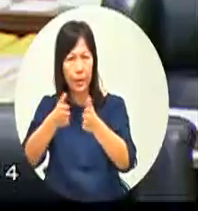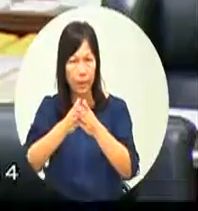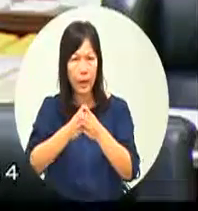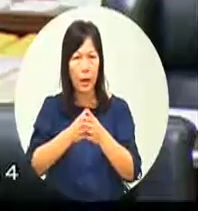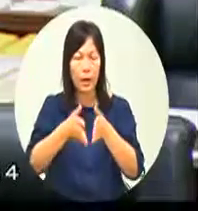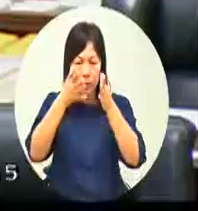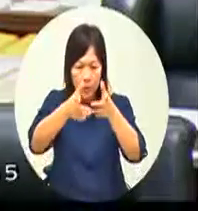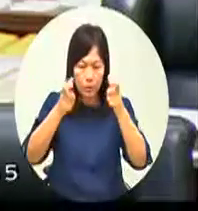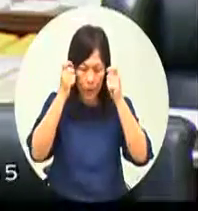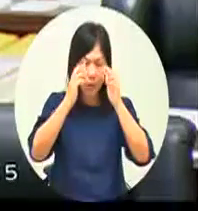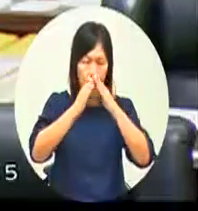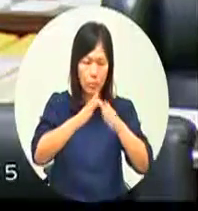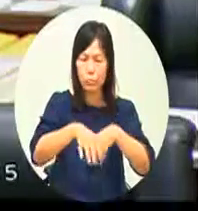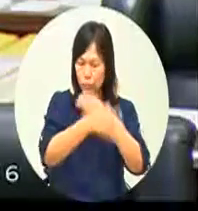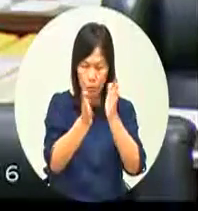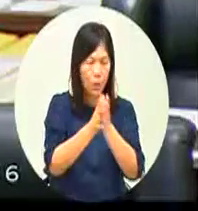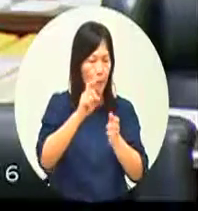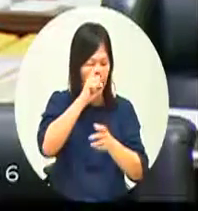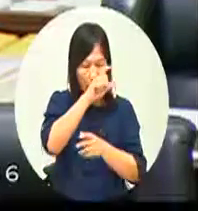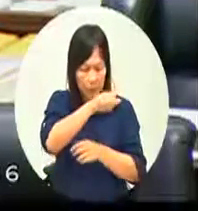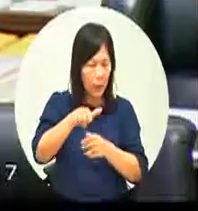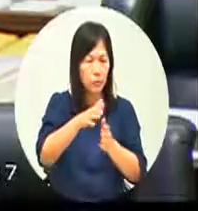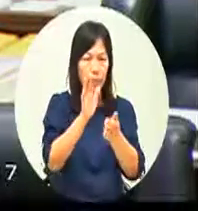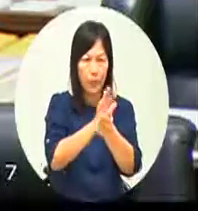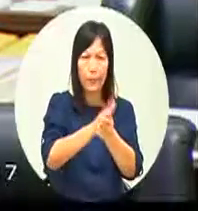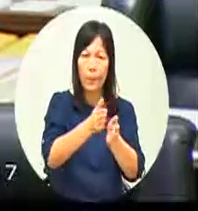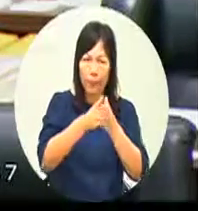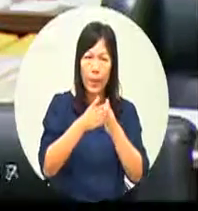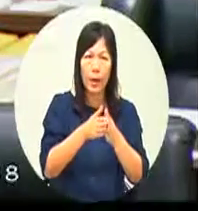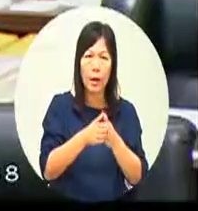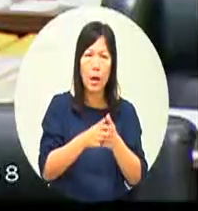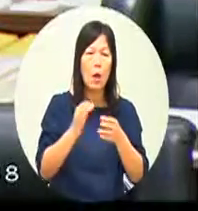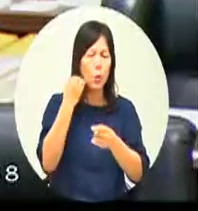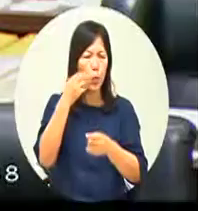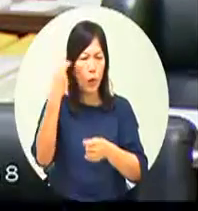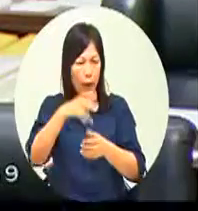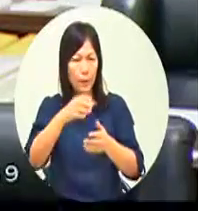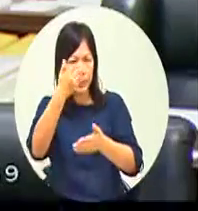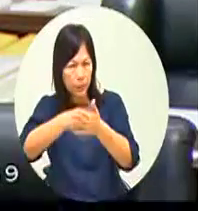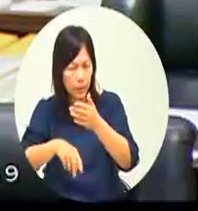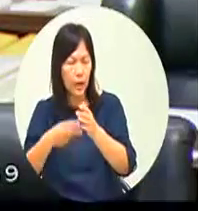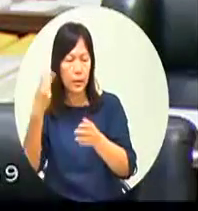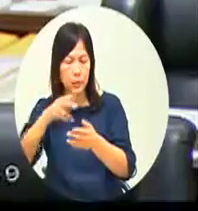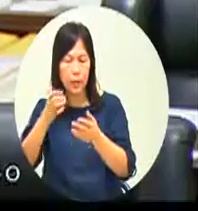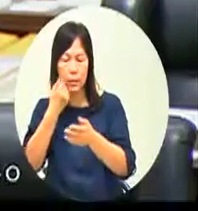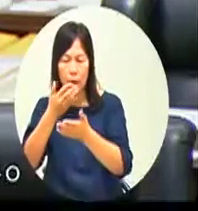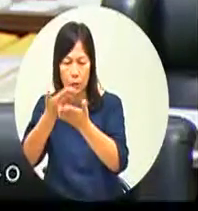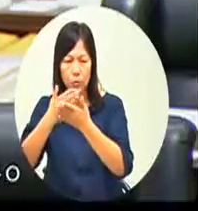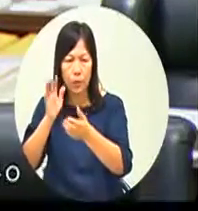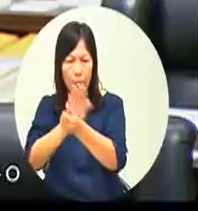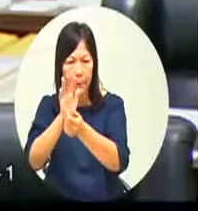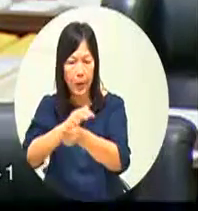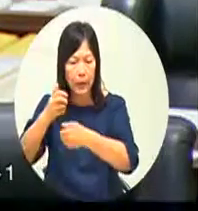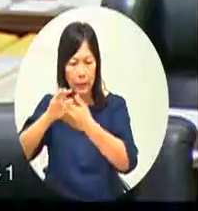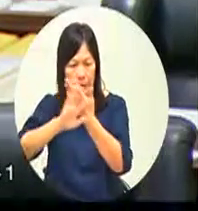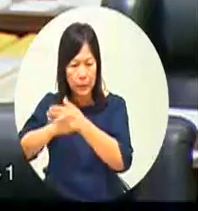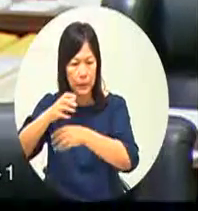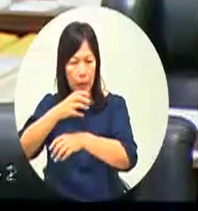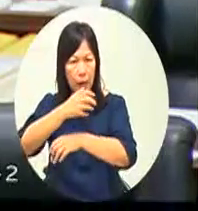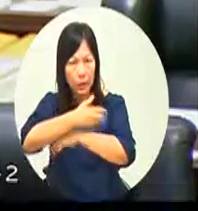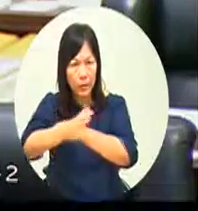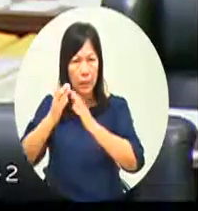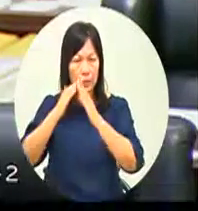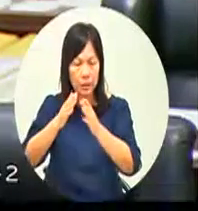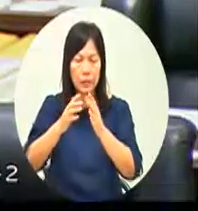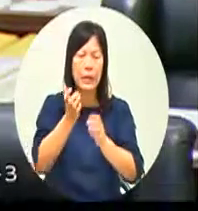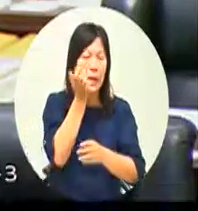雄市的所有的垃圾。那你有余力你要去收外县市的垃圾，如果是冈山跟仁武，你们自己去规范，